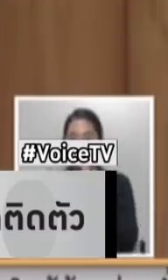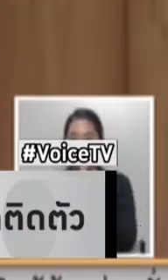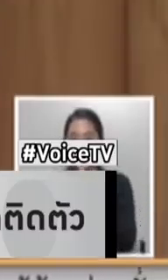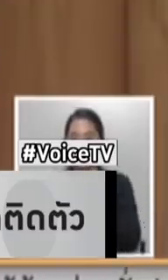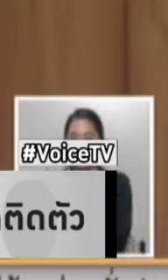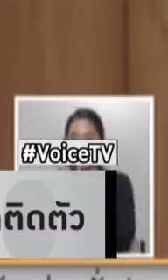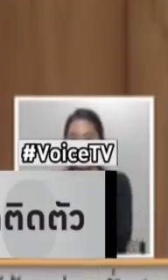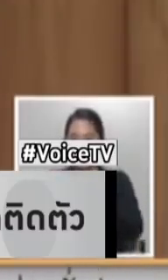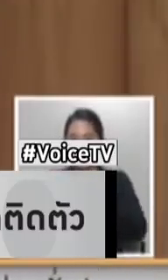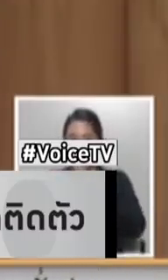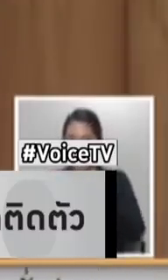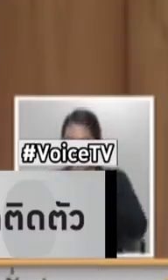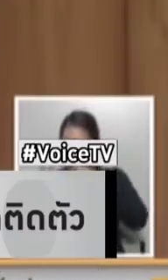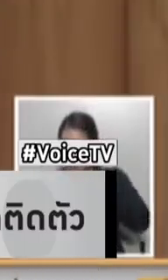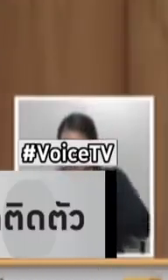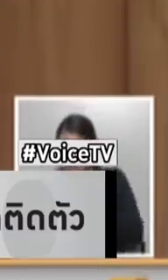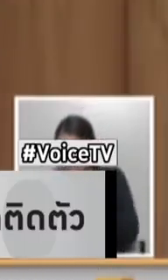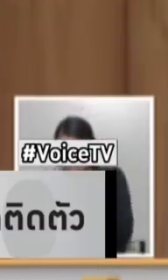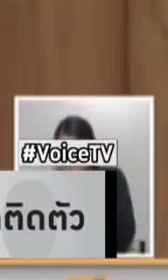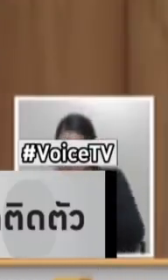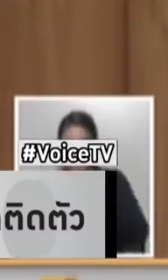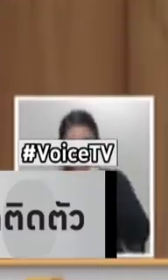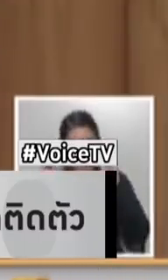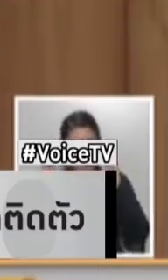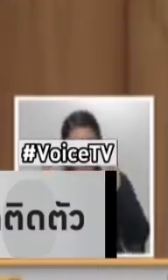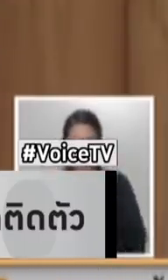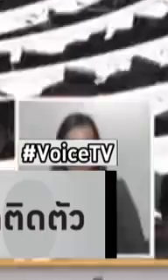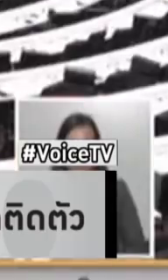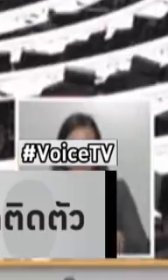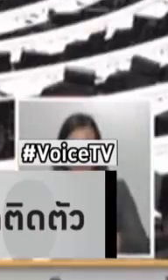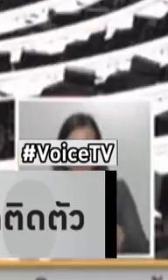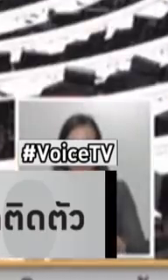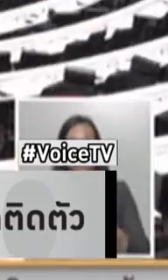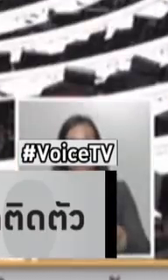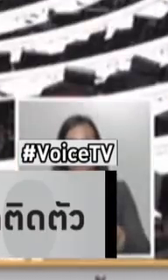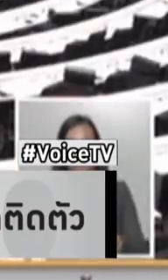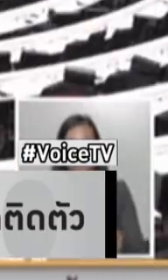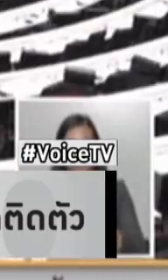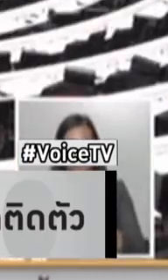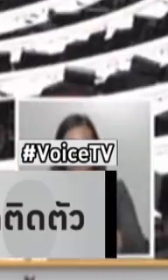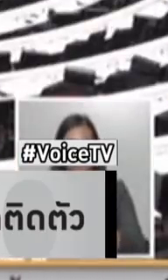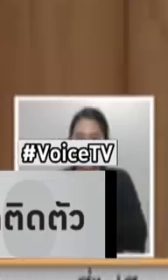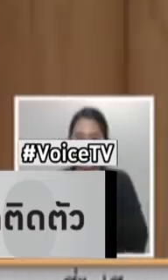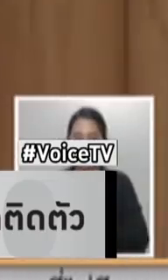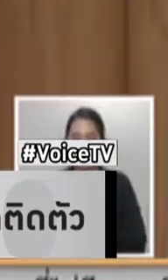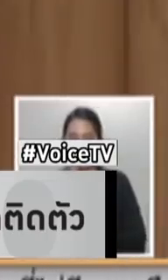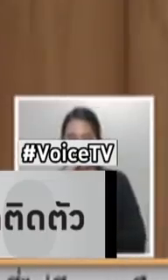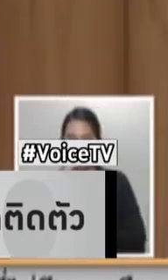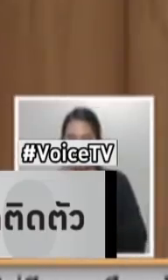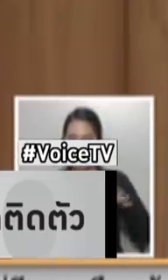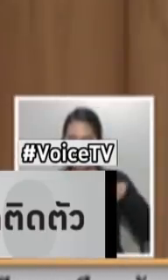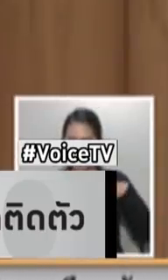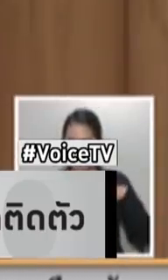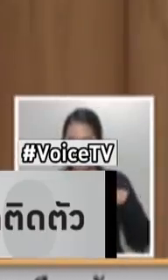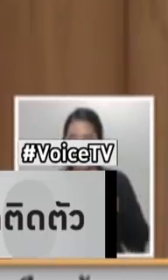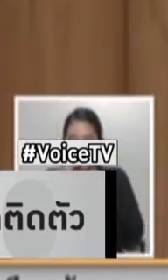ไงเอาแต่มันพูด ผมไม่เคยรับสารภาพว่าผมขนยา